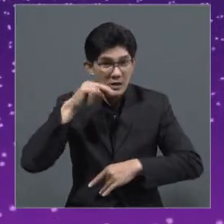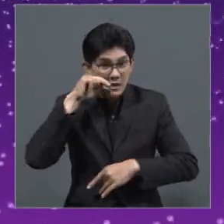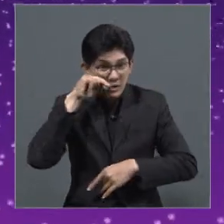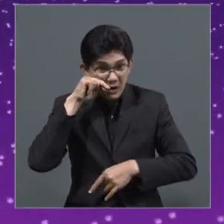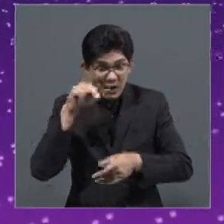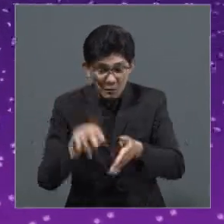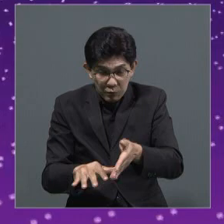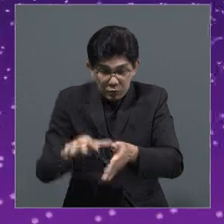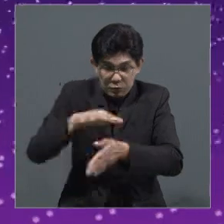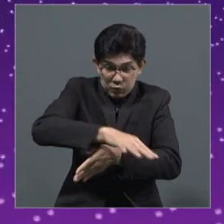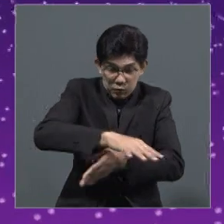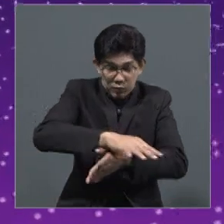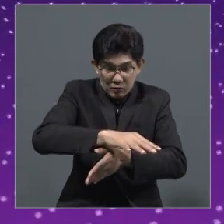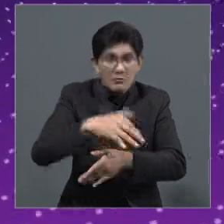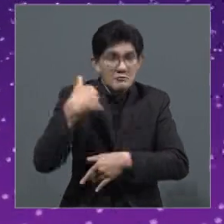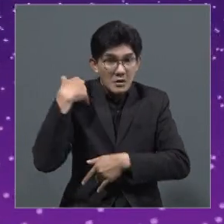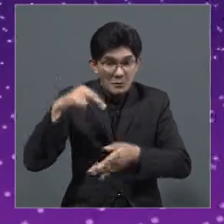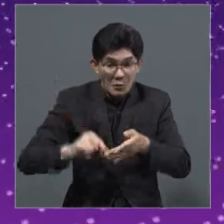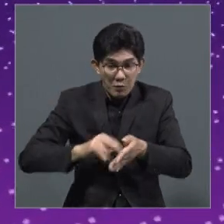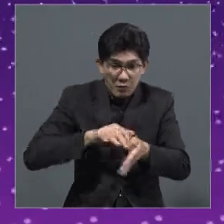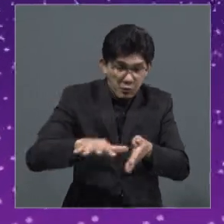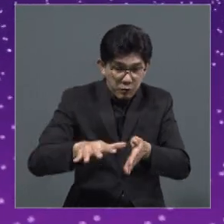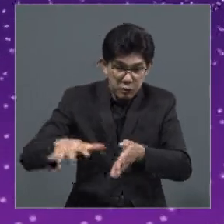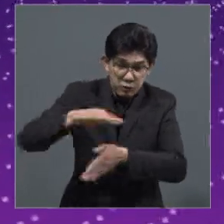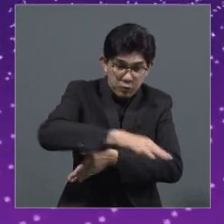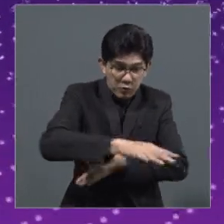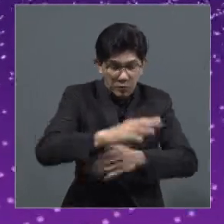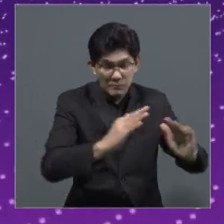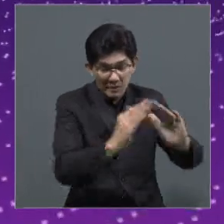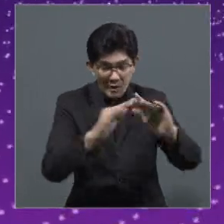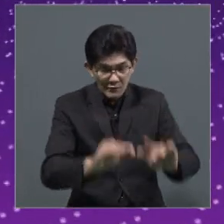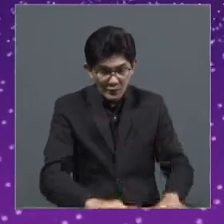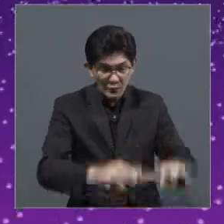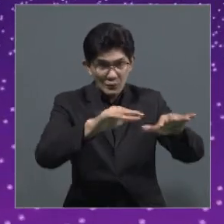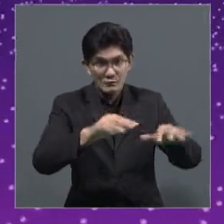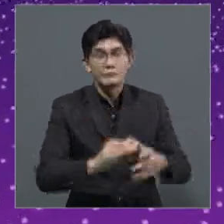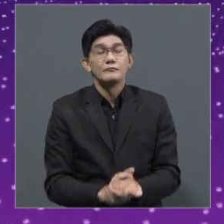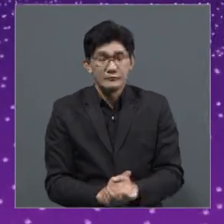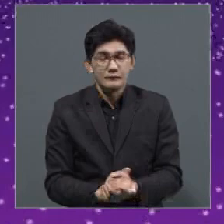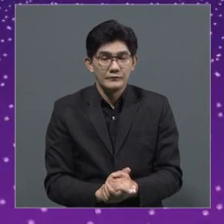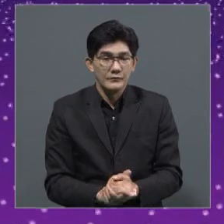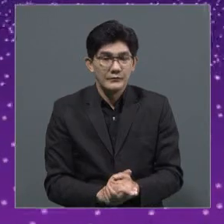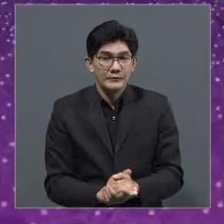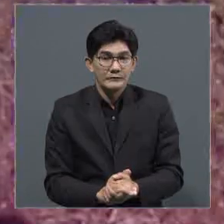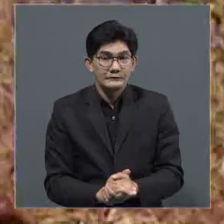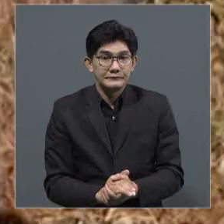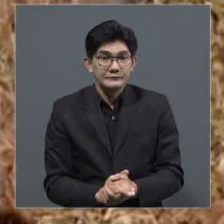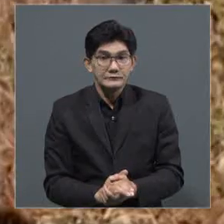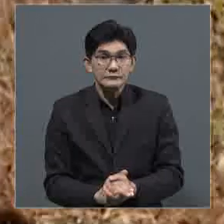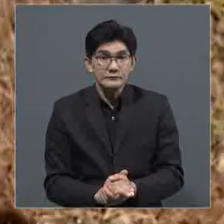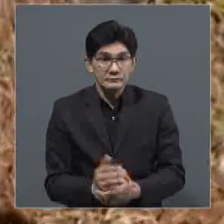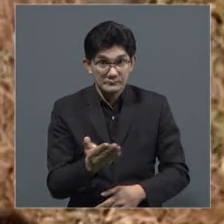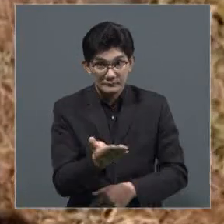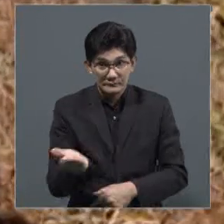ทางระบายน้ำของอ่างเก็บน้ำห้วยขอนนะครับเข้าไปท่วมบ้านเรือนพี่น้องประชาชนครับไปดูสภาพนะครับในพื้น